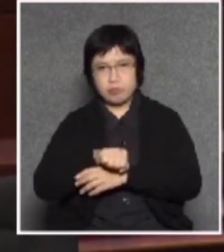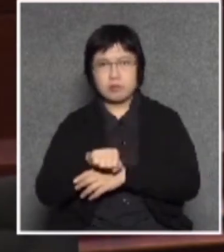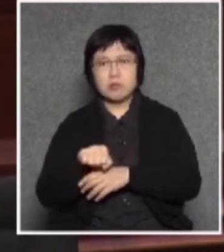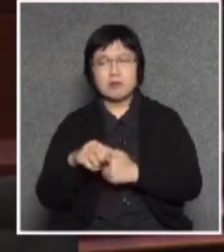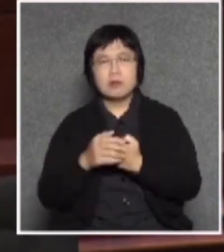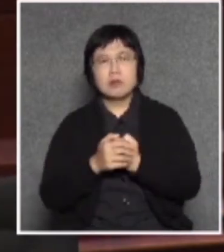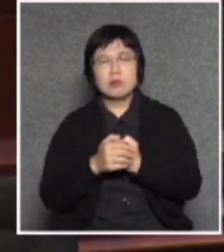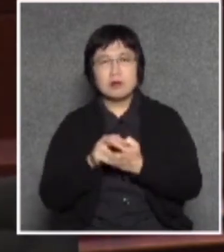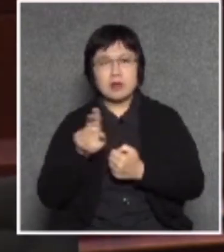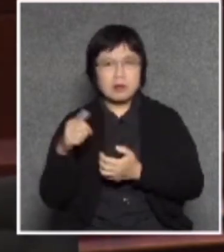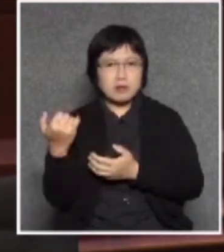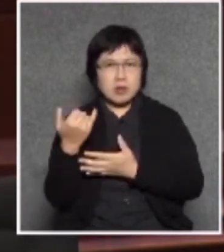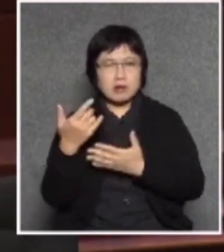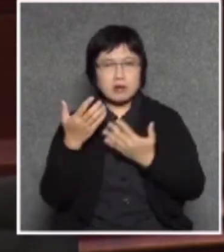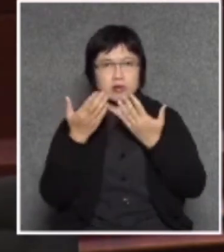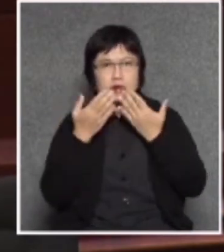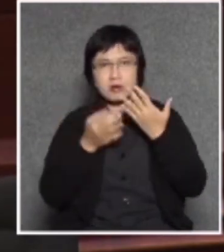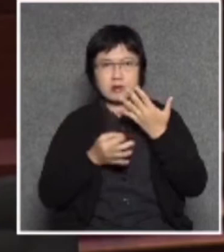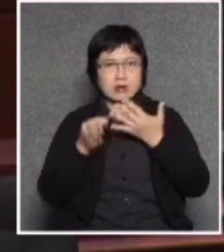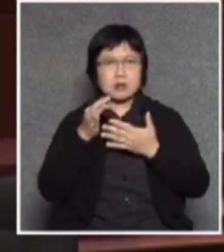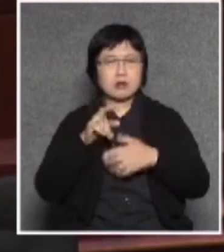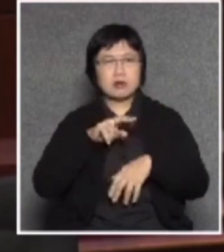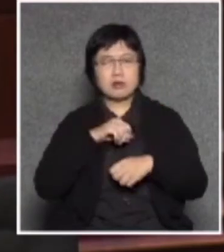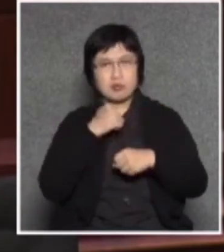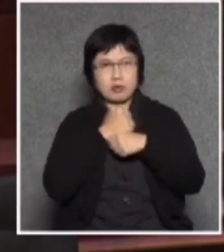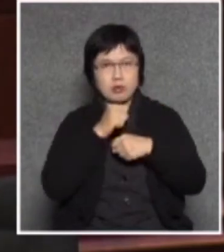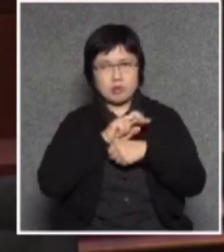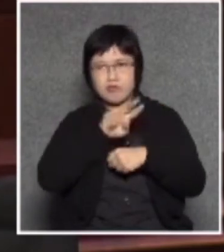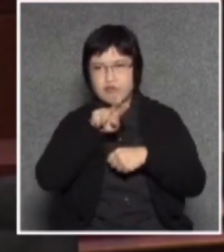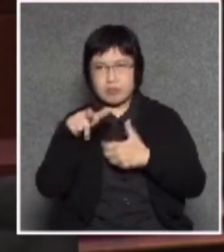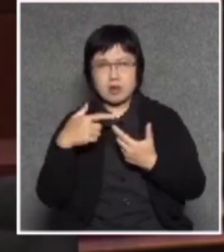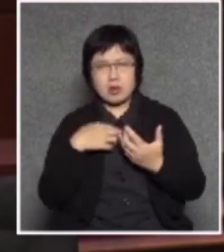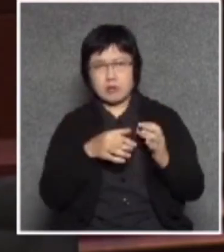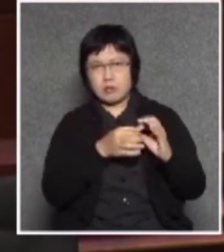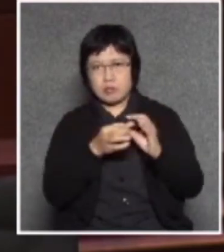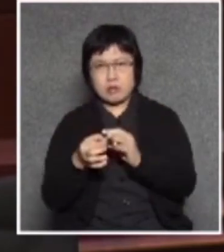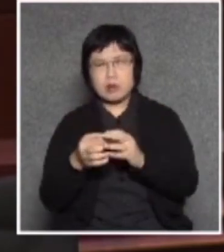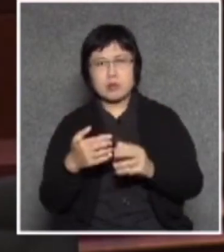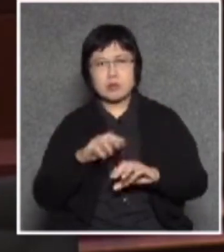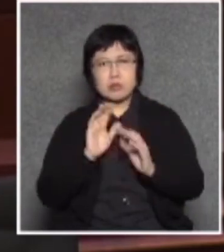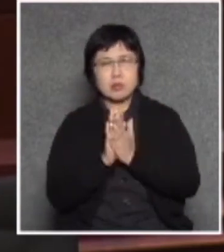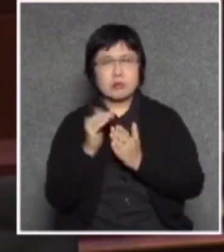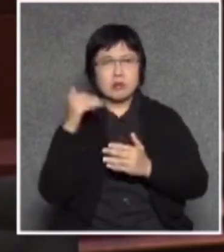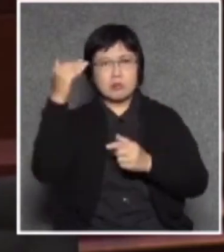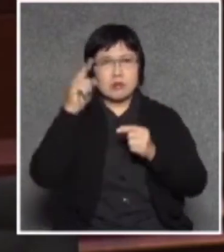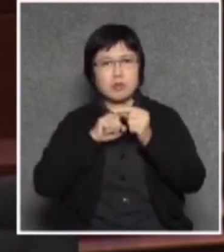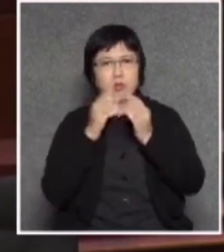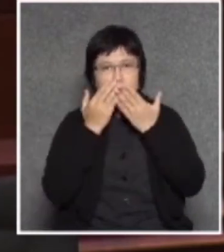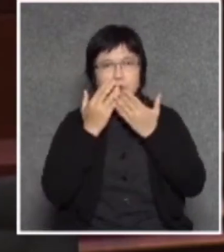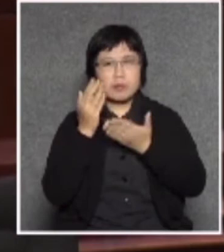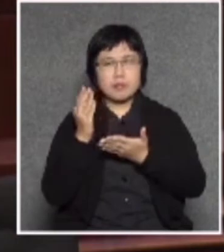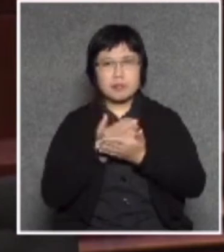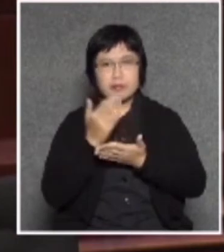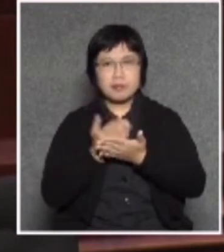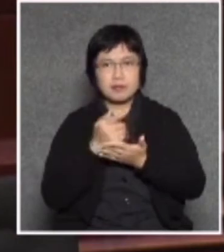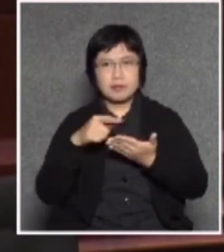否能夠與升學與就業銜接。整個高中課程和評核的推行